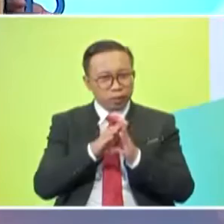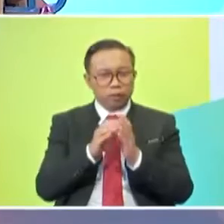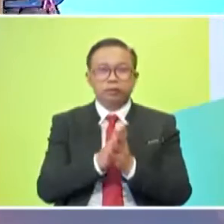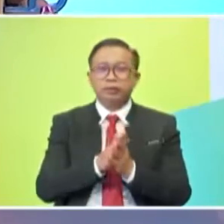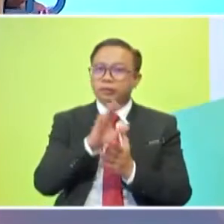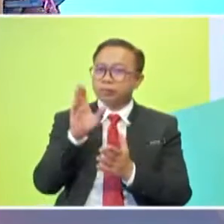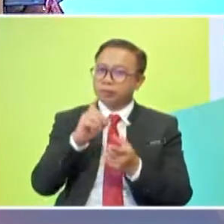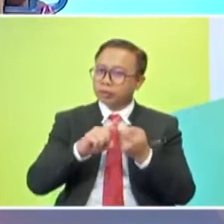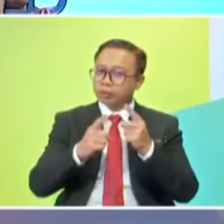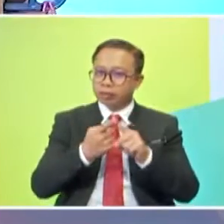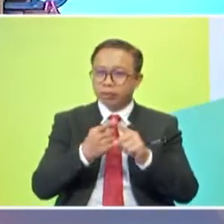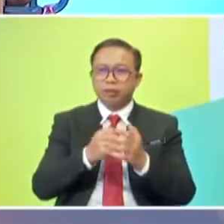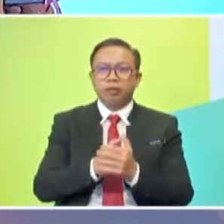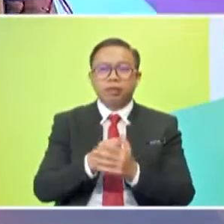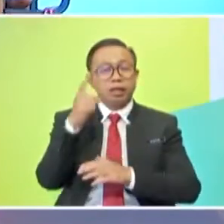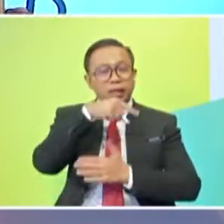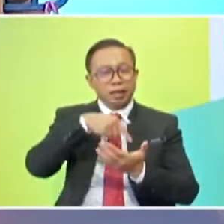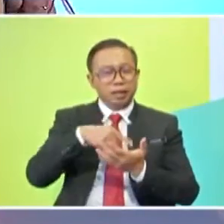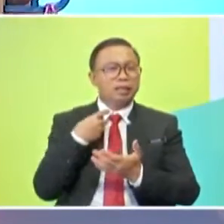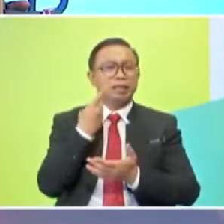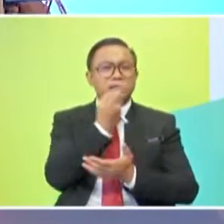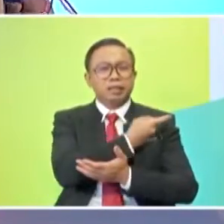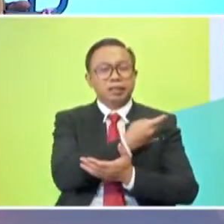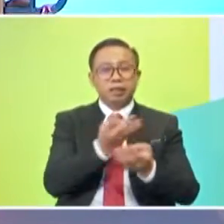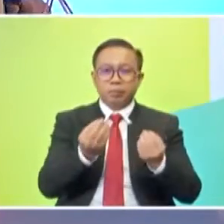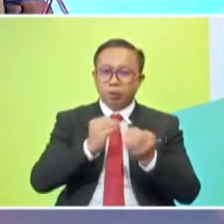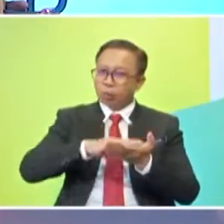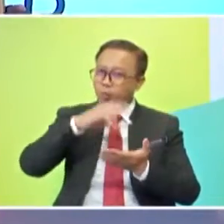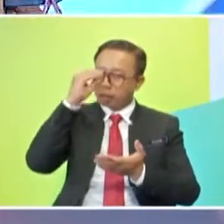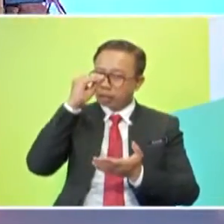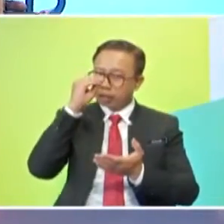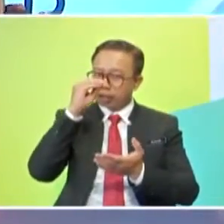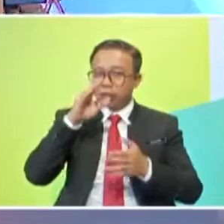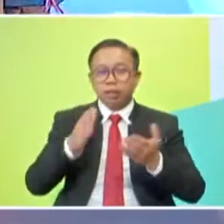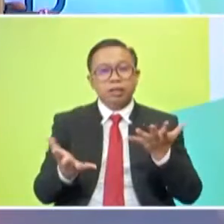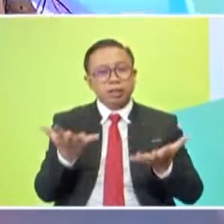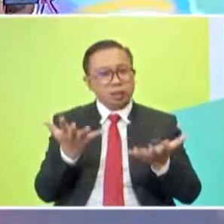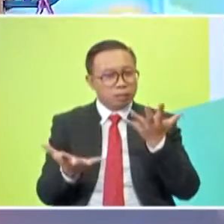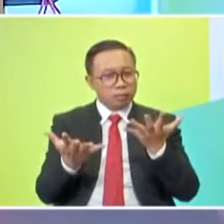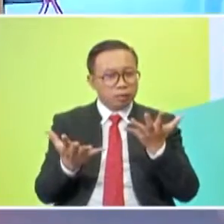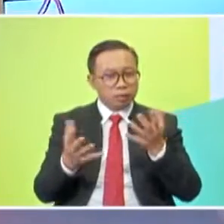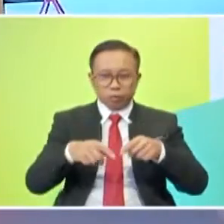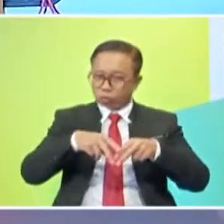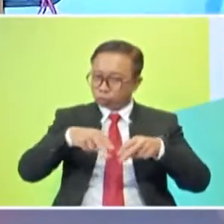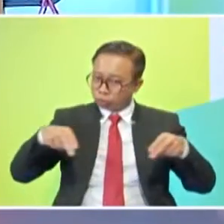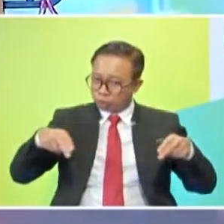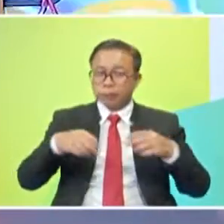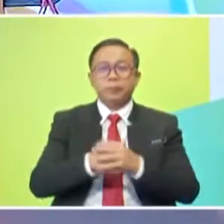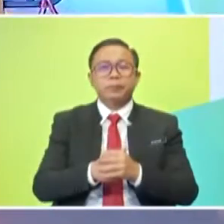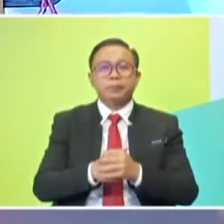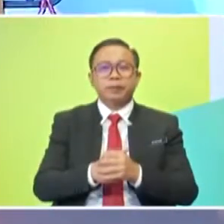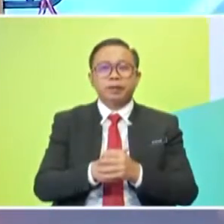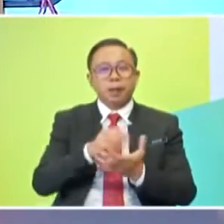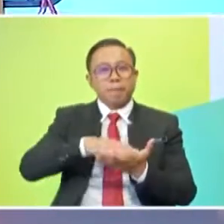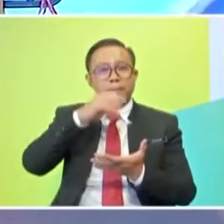kawan-kawan ah hari ini kita enggak belajar timbang dan suket pula Wow